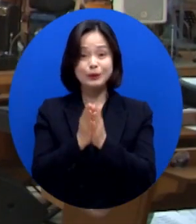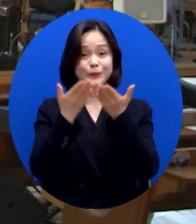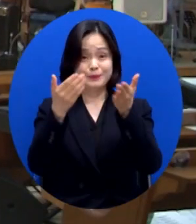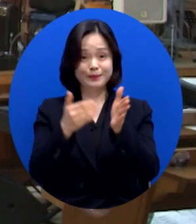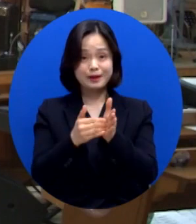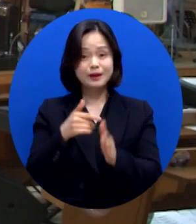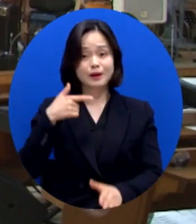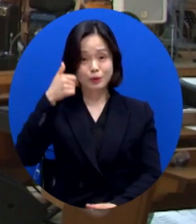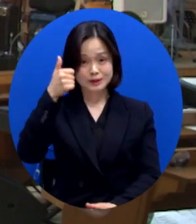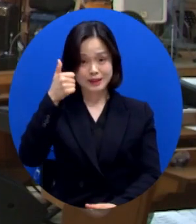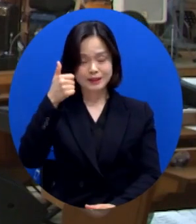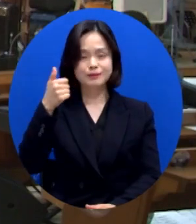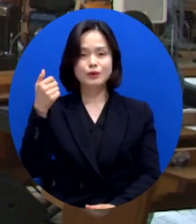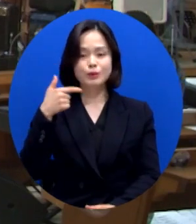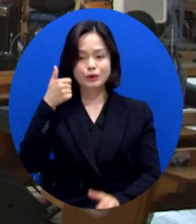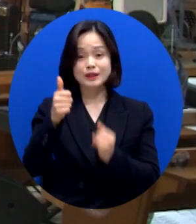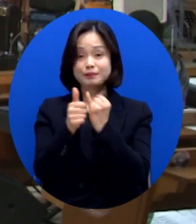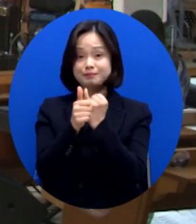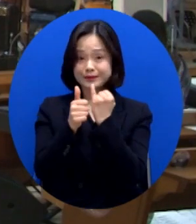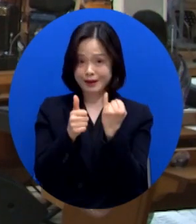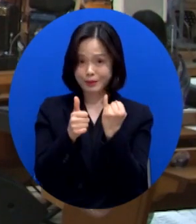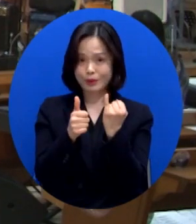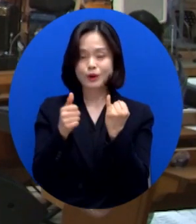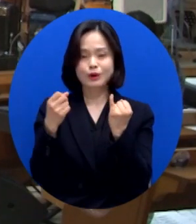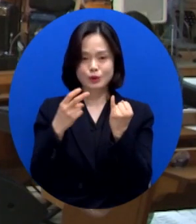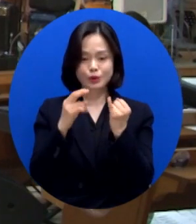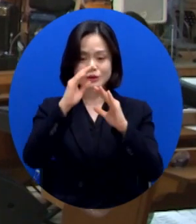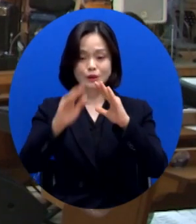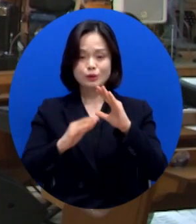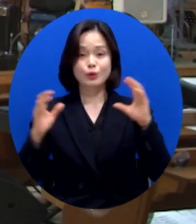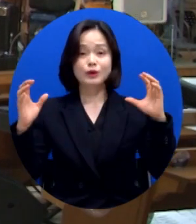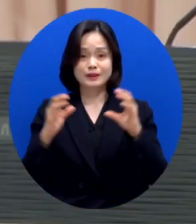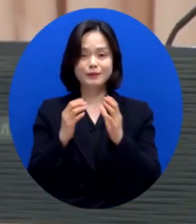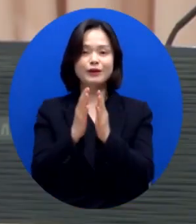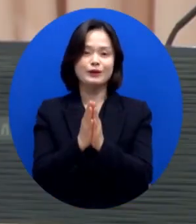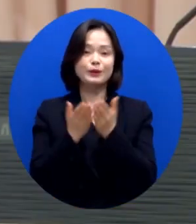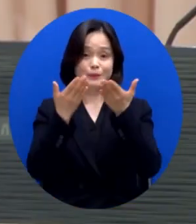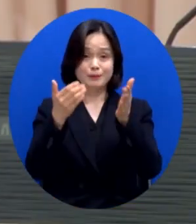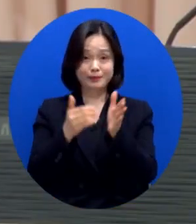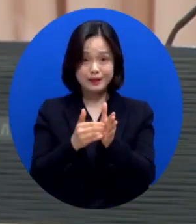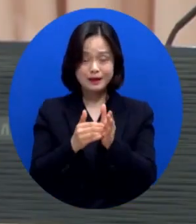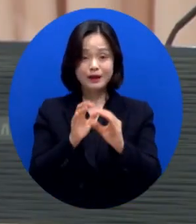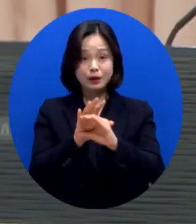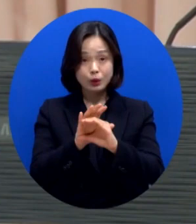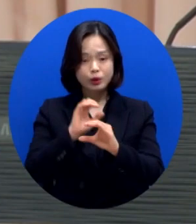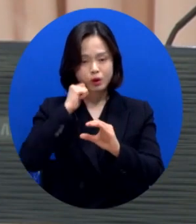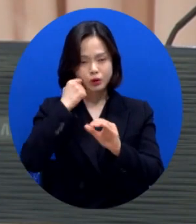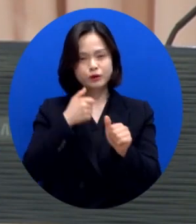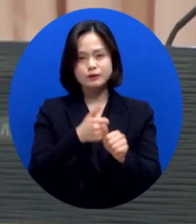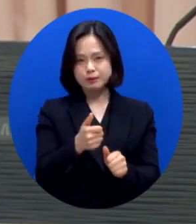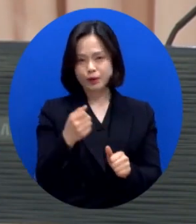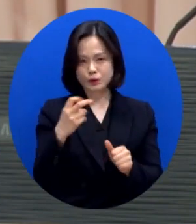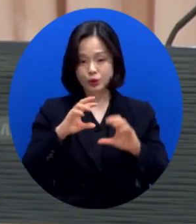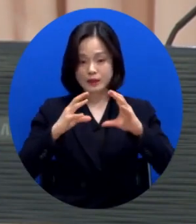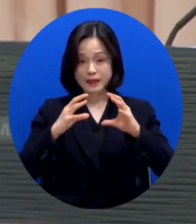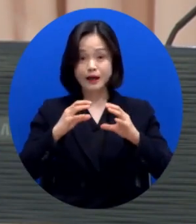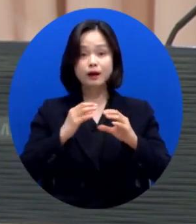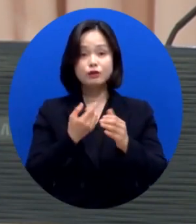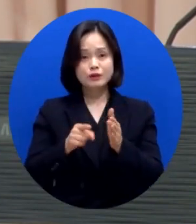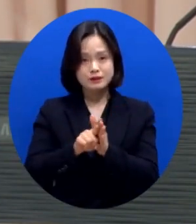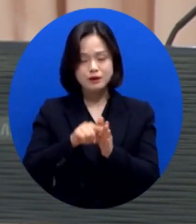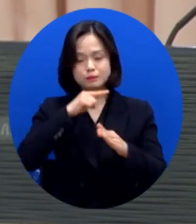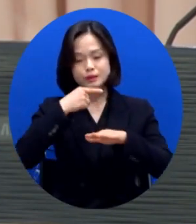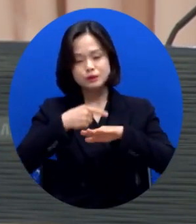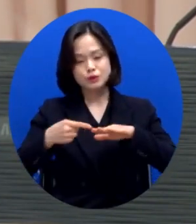목회자와 사모, 제주 지역 성도들이 참석한 이번 기도회에서는 코로나19 위기 극복과 나라와 민족, 한국교회와